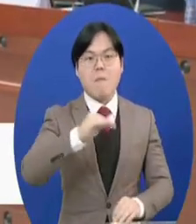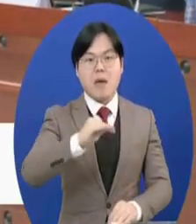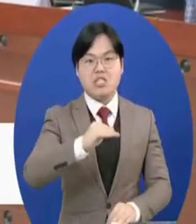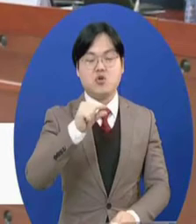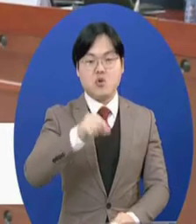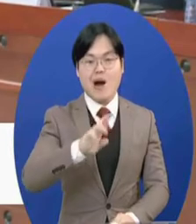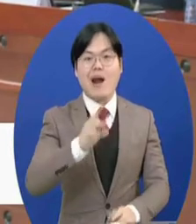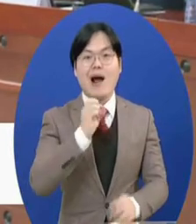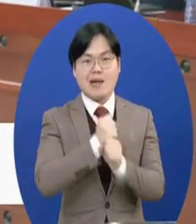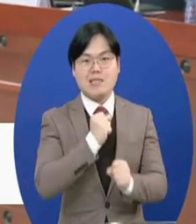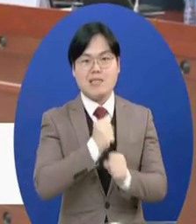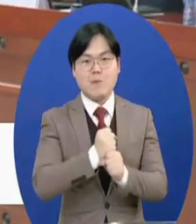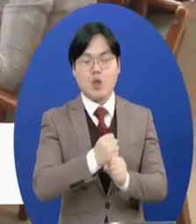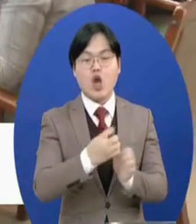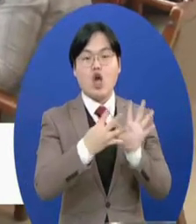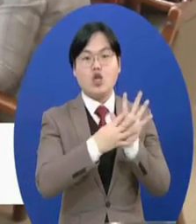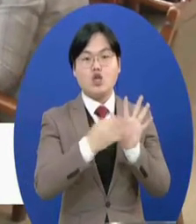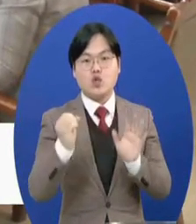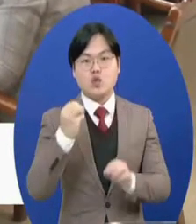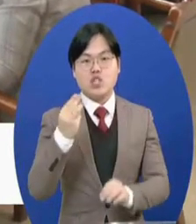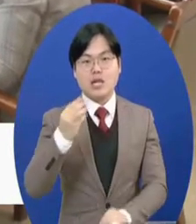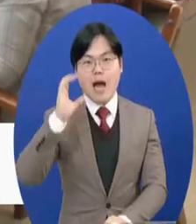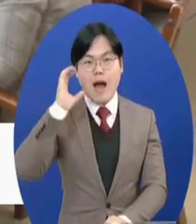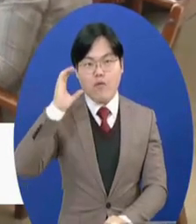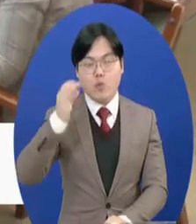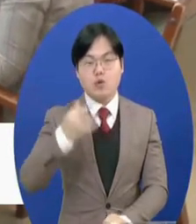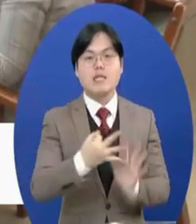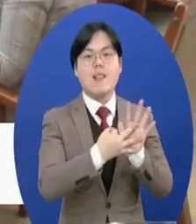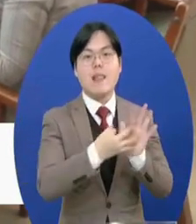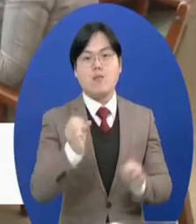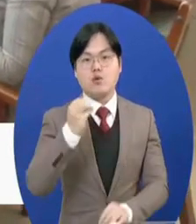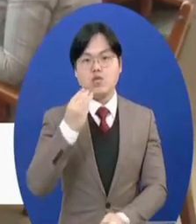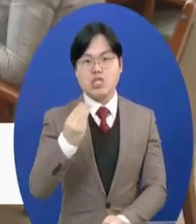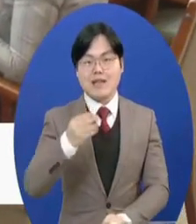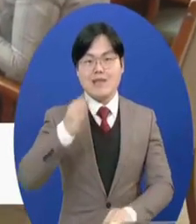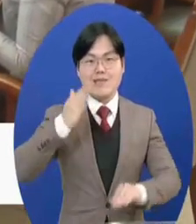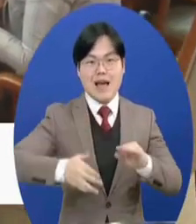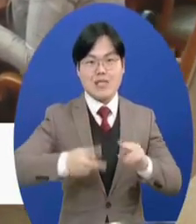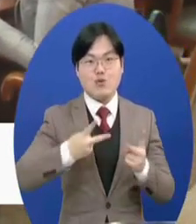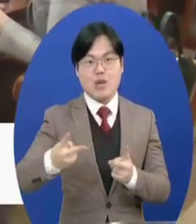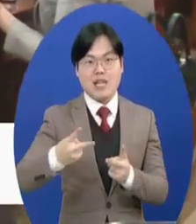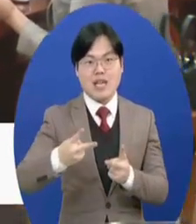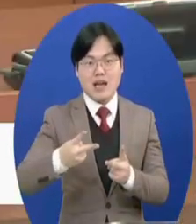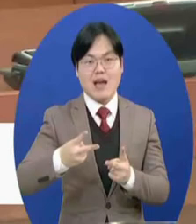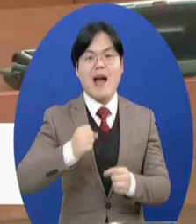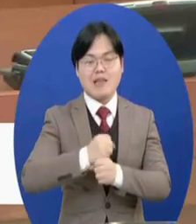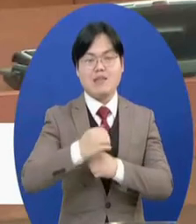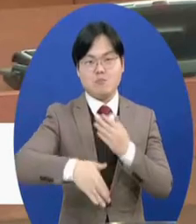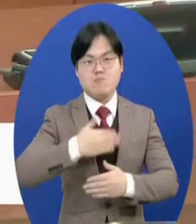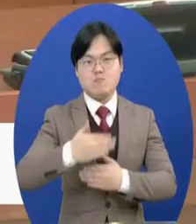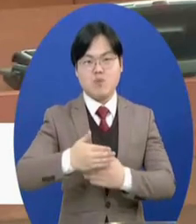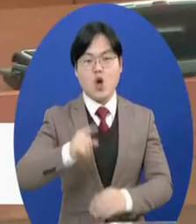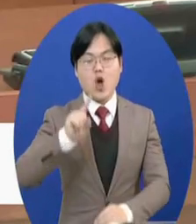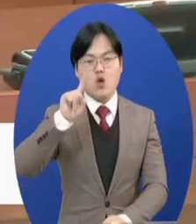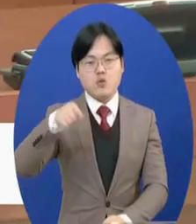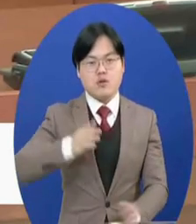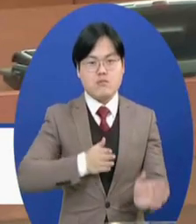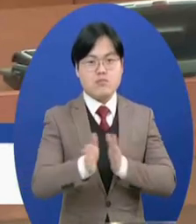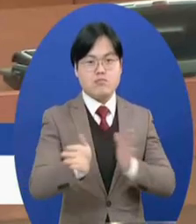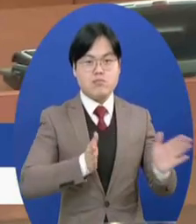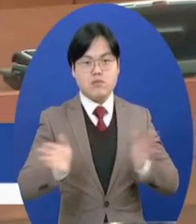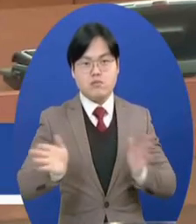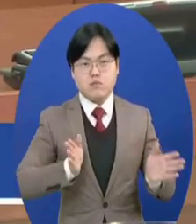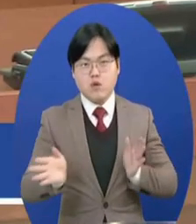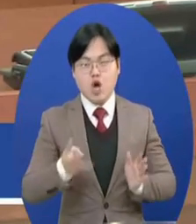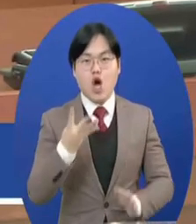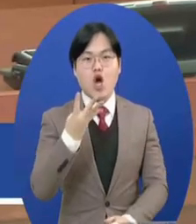Нийслэлд өдөрт 900 гаруй том аварын автобус, 800 гаруй зөвшөөрөлтөй такси үйлчилгээ иргэдэд хүрнэ. Зөвшөөрөгдсөн чиглэл бол нийтдээ бид нэг 40